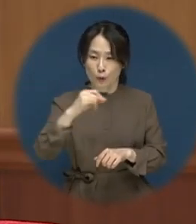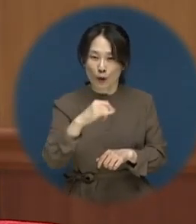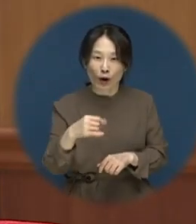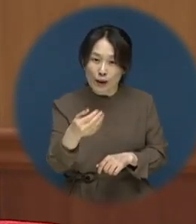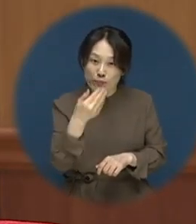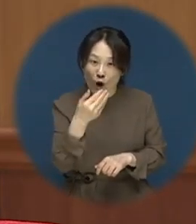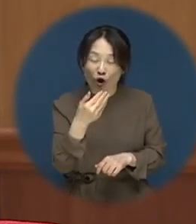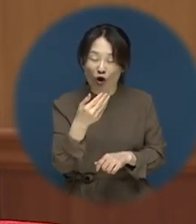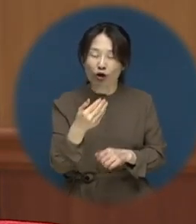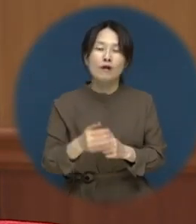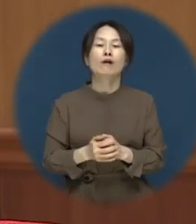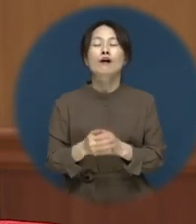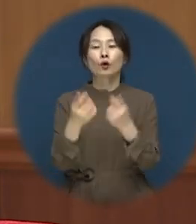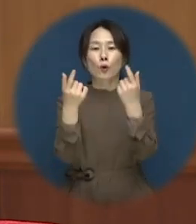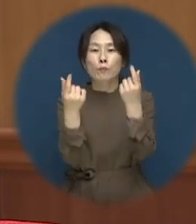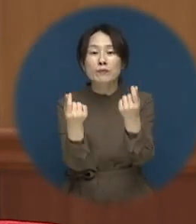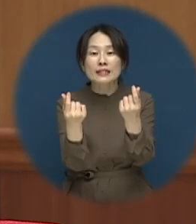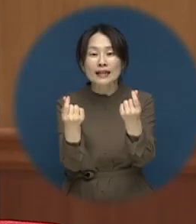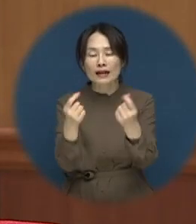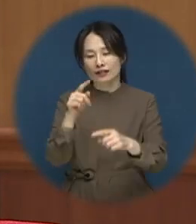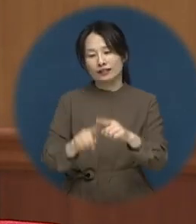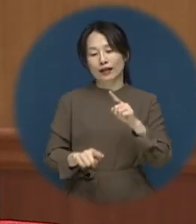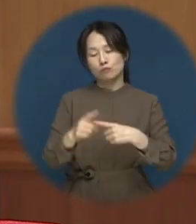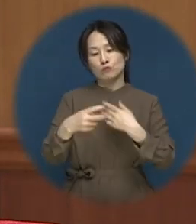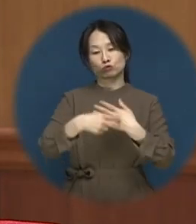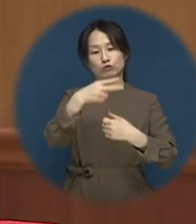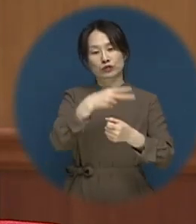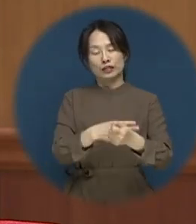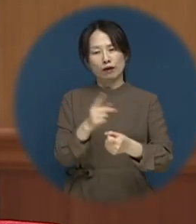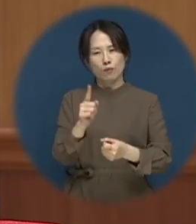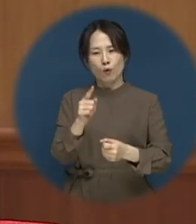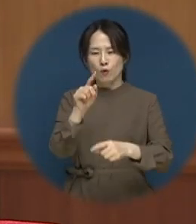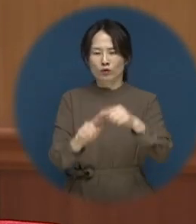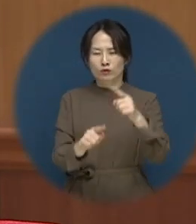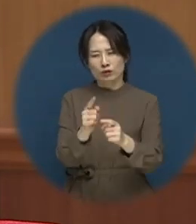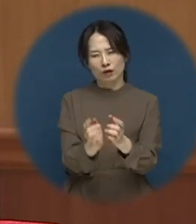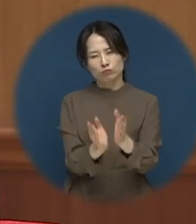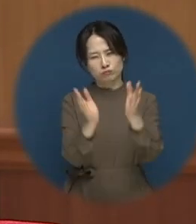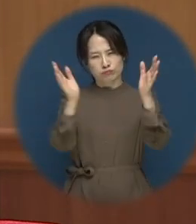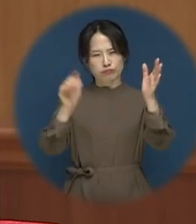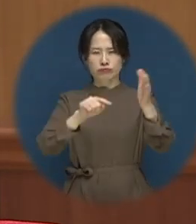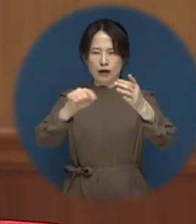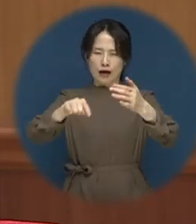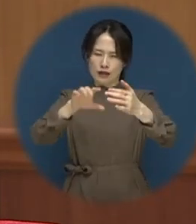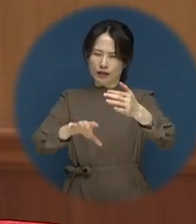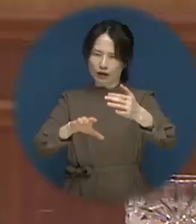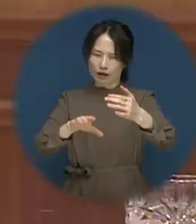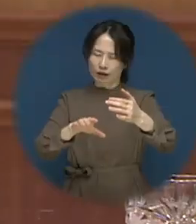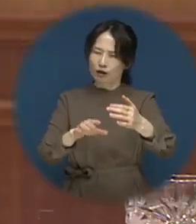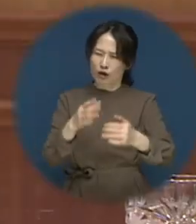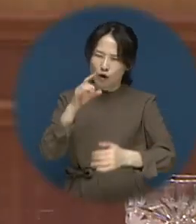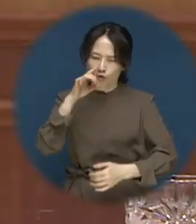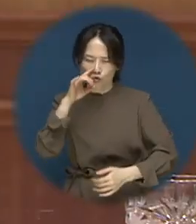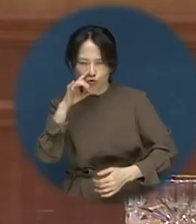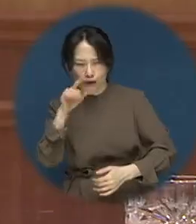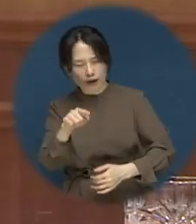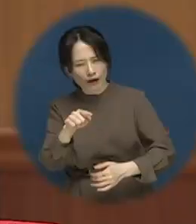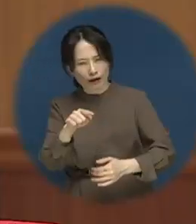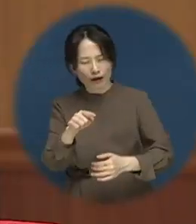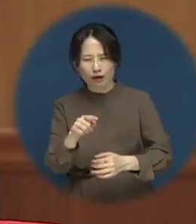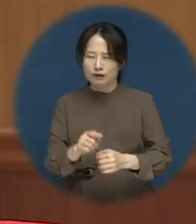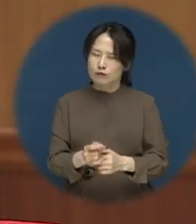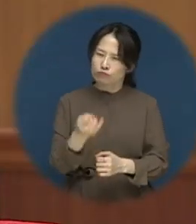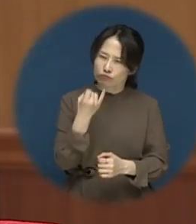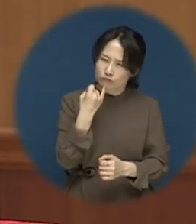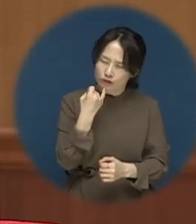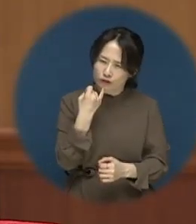이 속이 얼마나 비어 있을까? 예. 그거는 언제 하냐면은 이 나무가 태풍에 쓰러질 염려가 있는지 없는지 그렇죠. 그리고